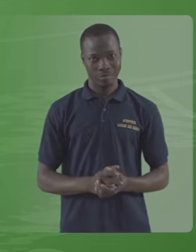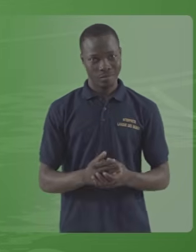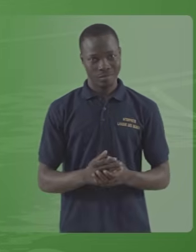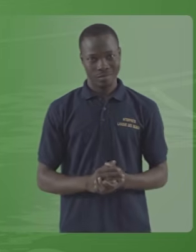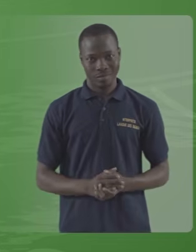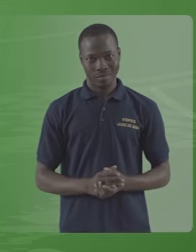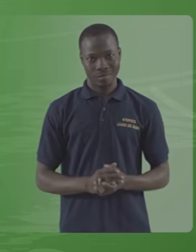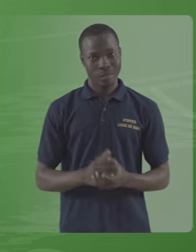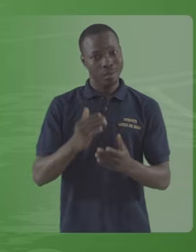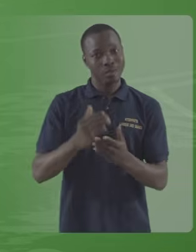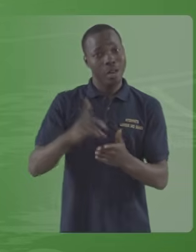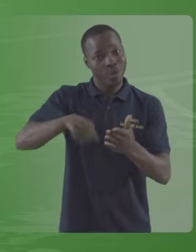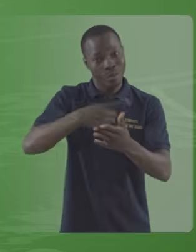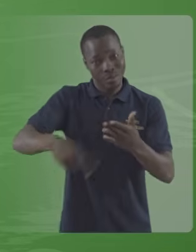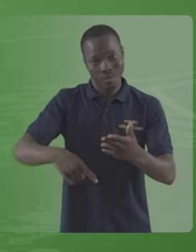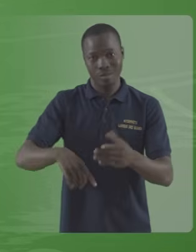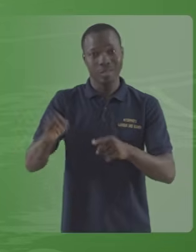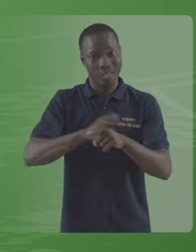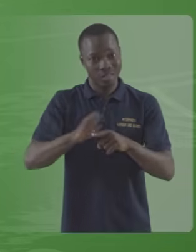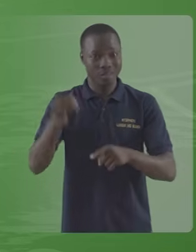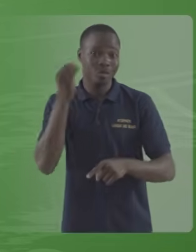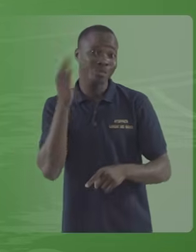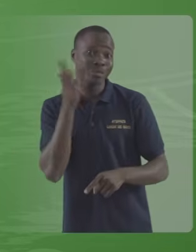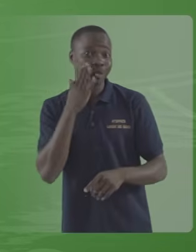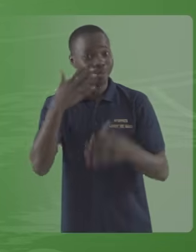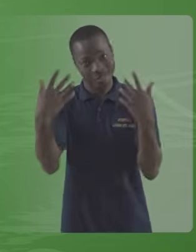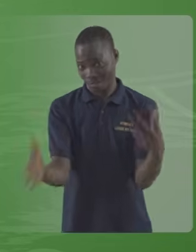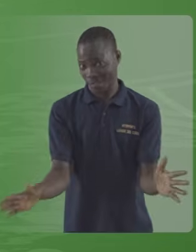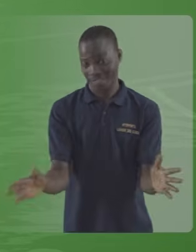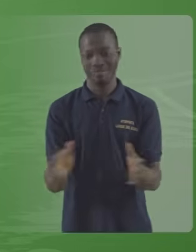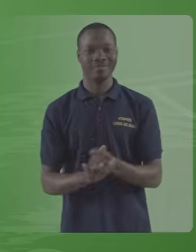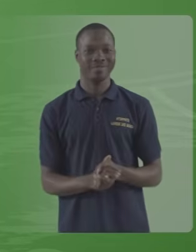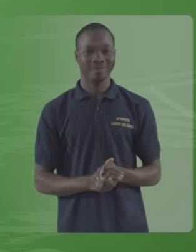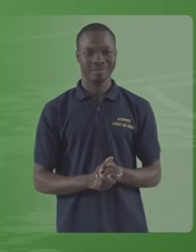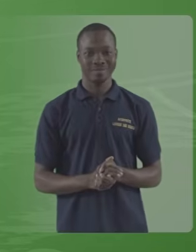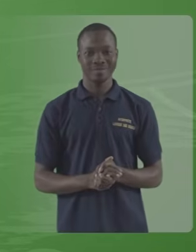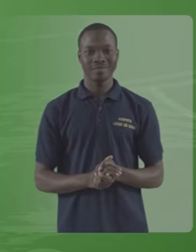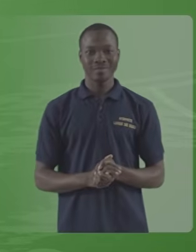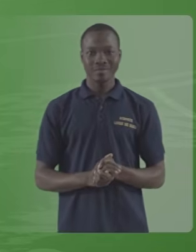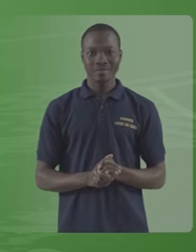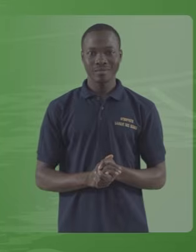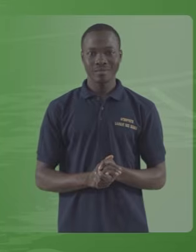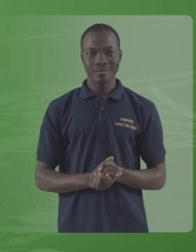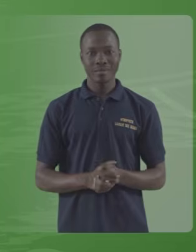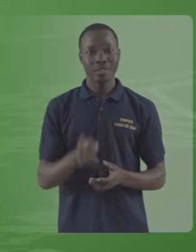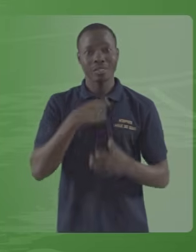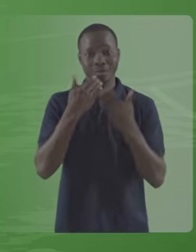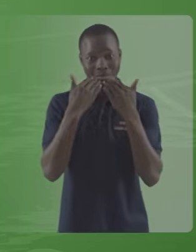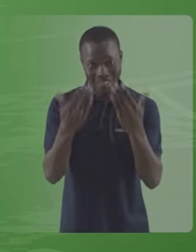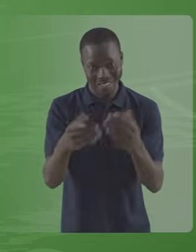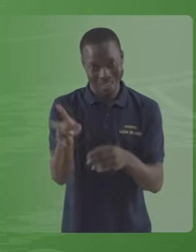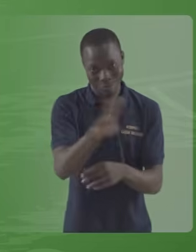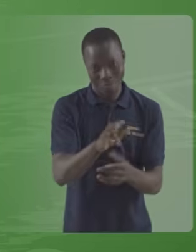ainsi prend fin la correction de l'exercice de maison. Je vous